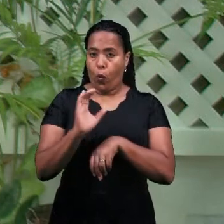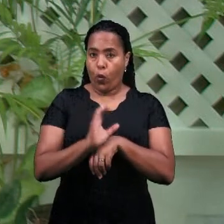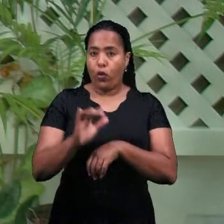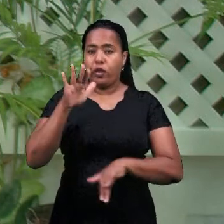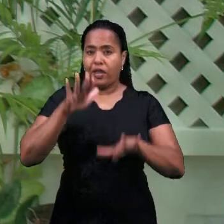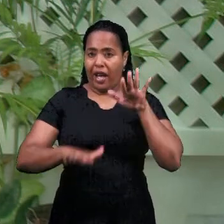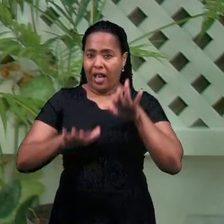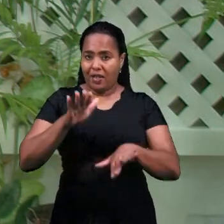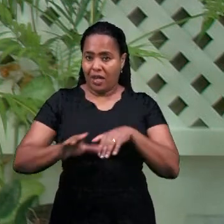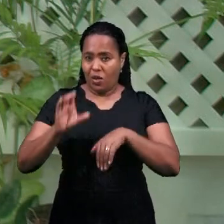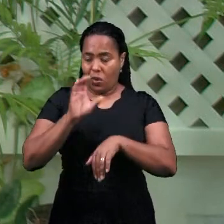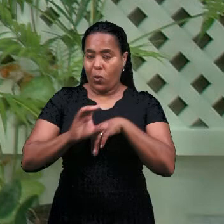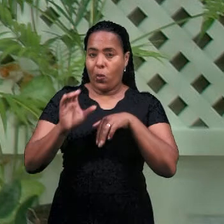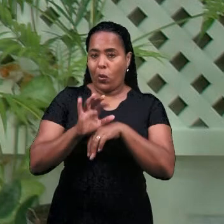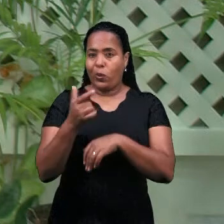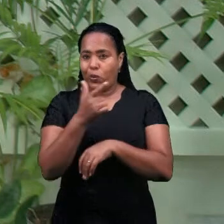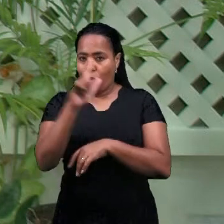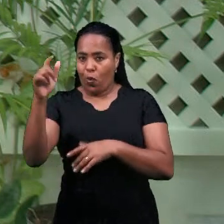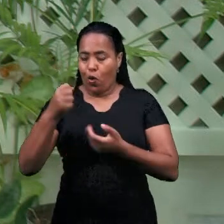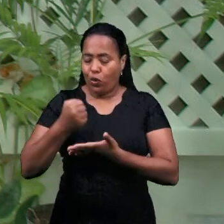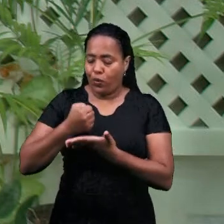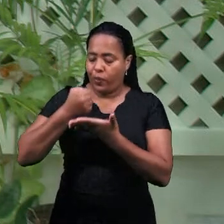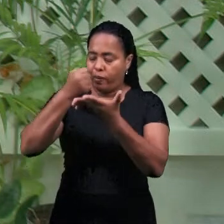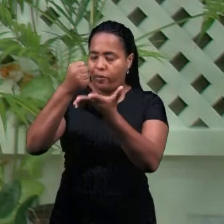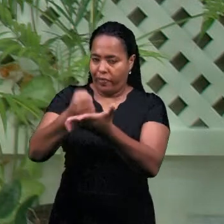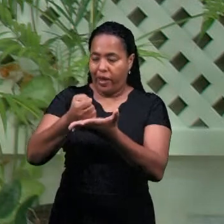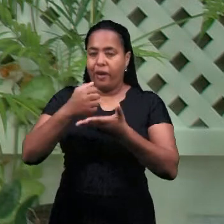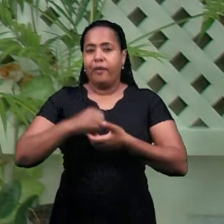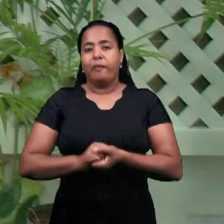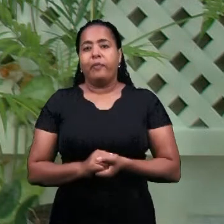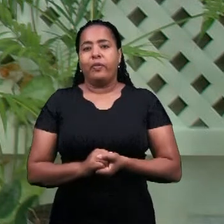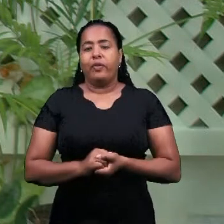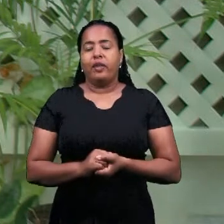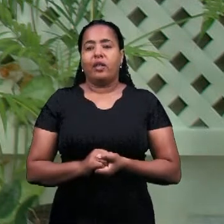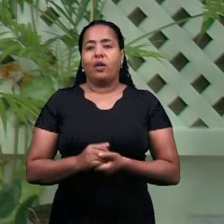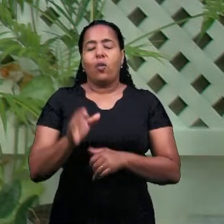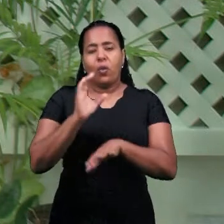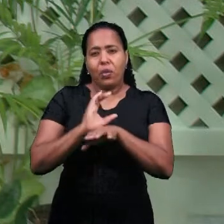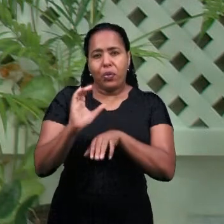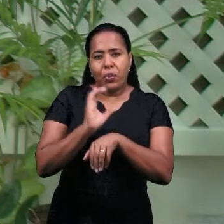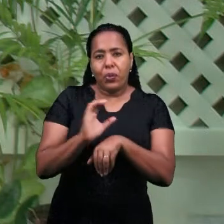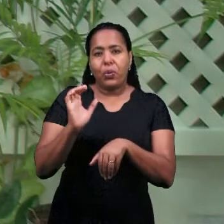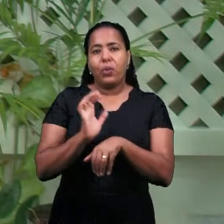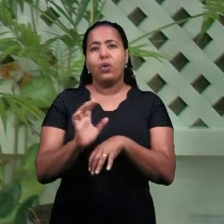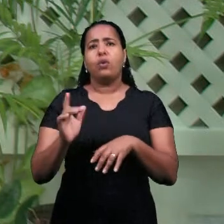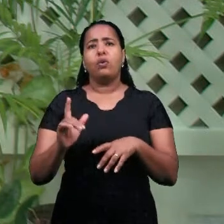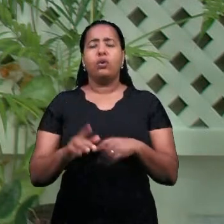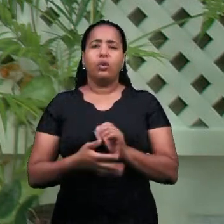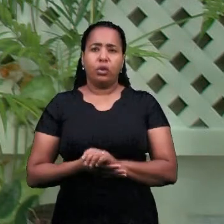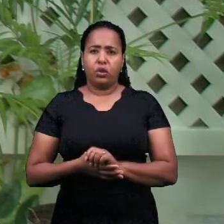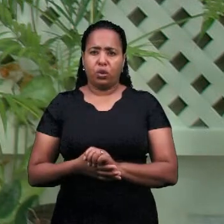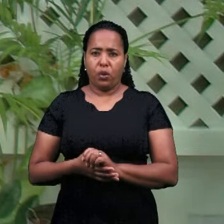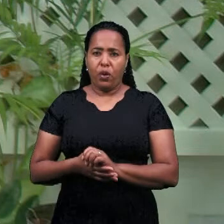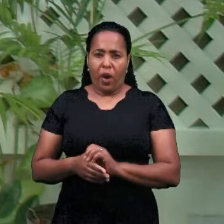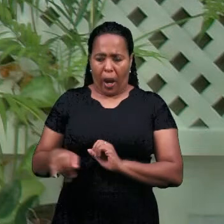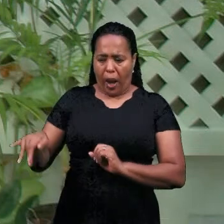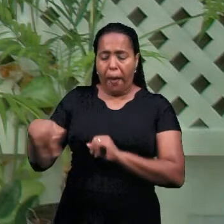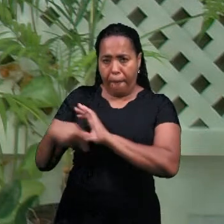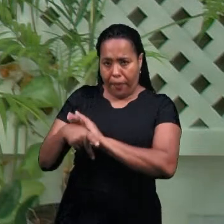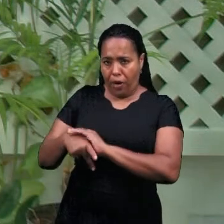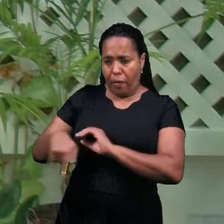mon cours que je faisais à l'université, c'était un cours source que je